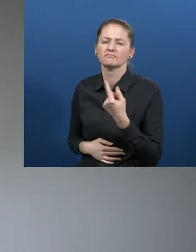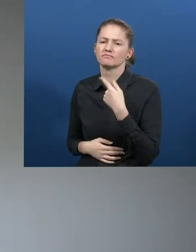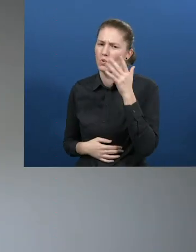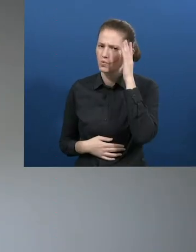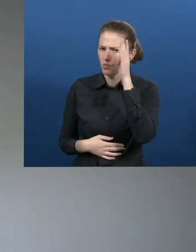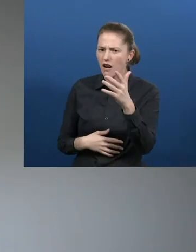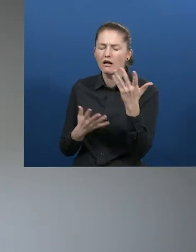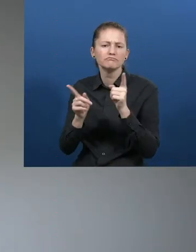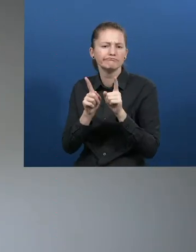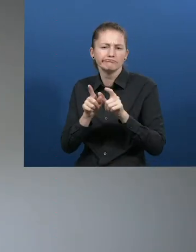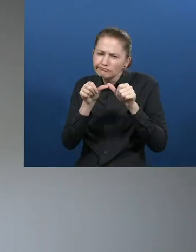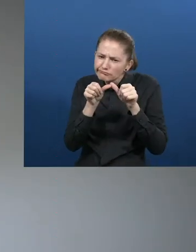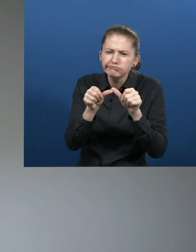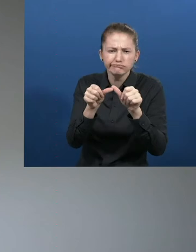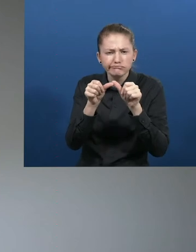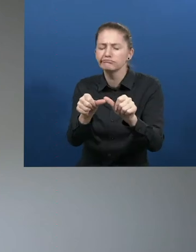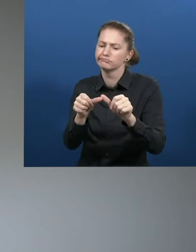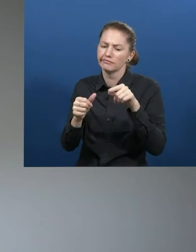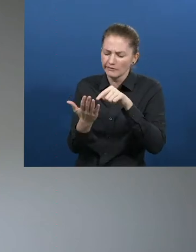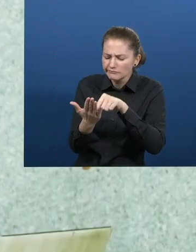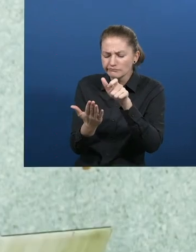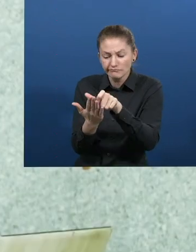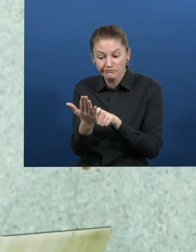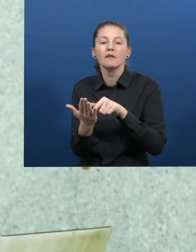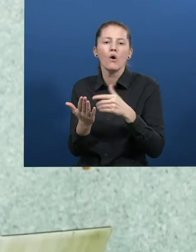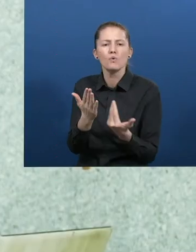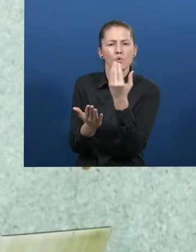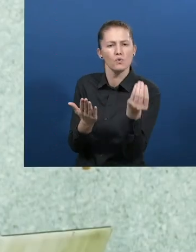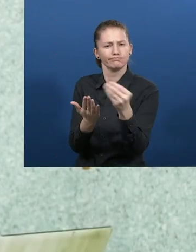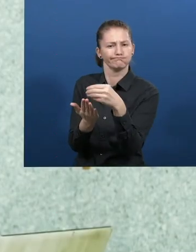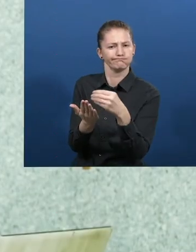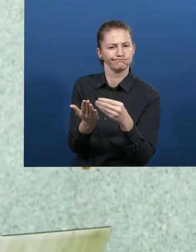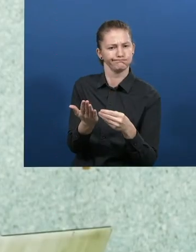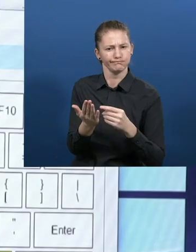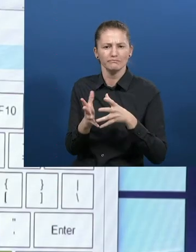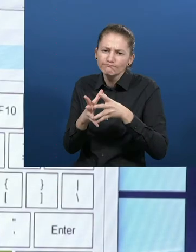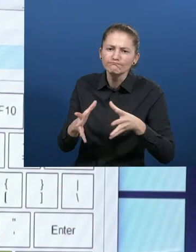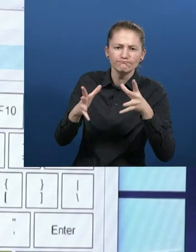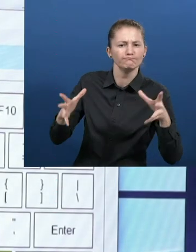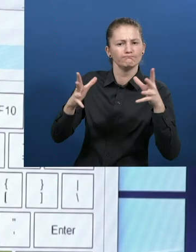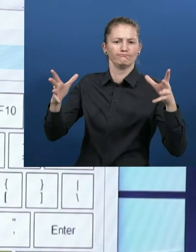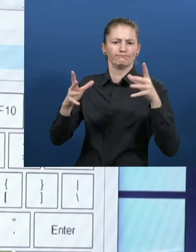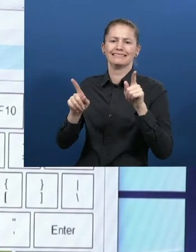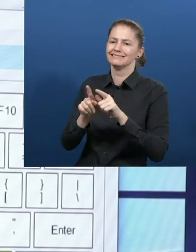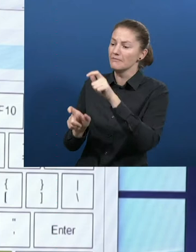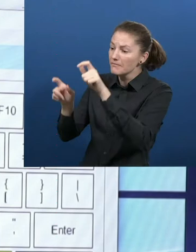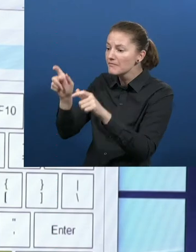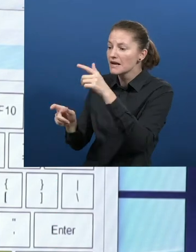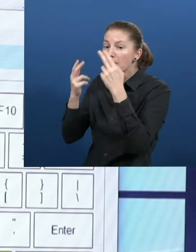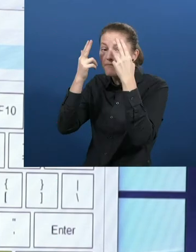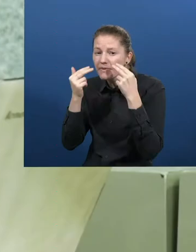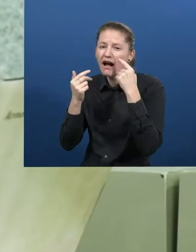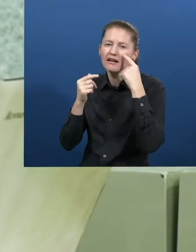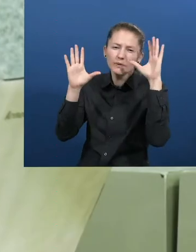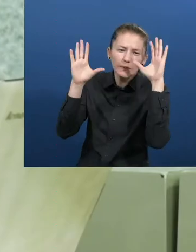Chúng tôi sẽ tiếp tục duy trì và phát triển những tính năng mới cho phần mềm. Ngoài ra thì chúng tôi rất mong muốn đem những phần mềm này đến nhiều người khiếm thị trên thế